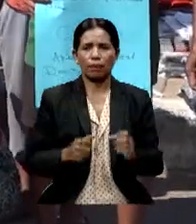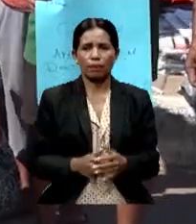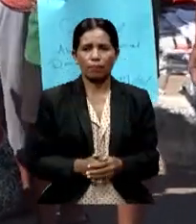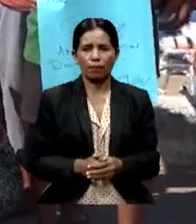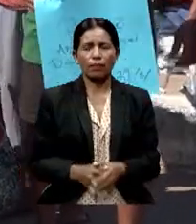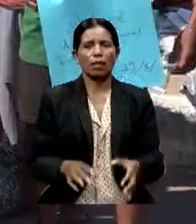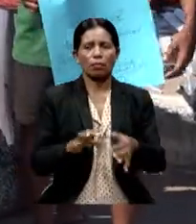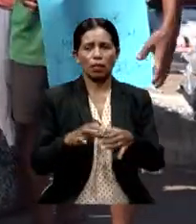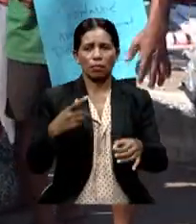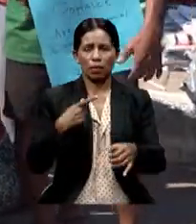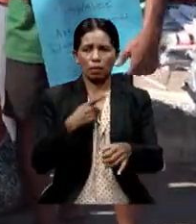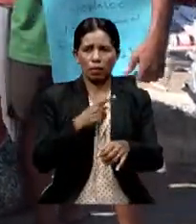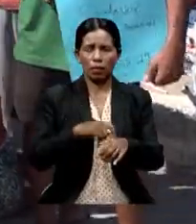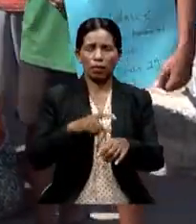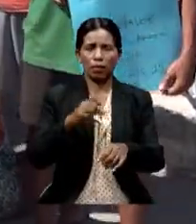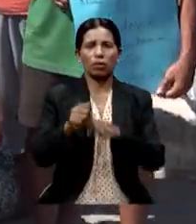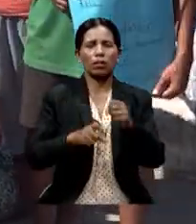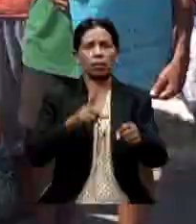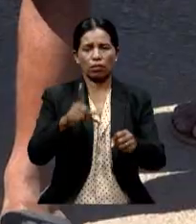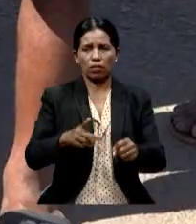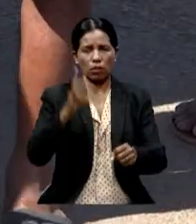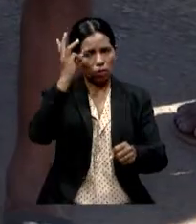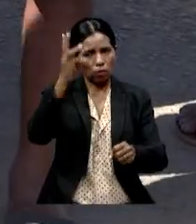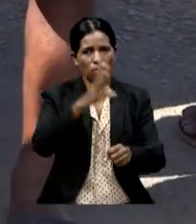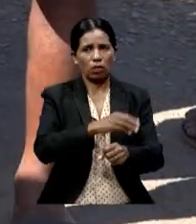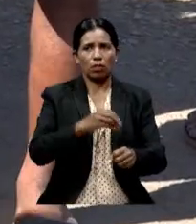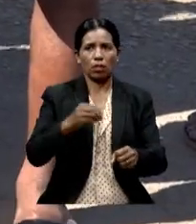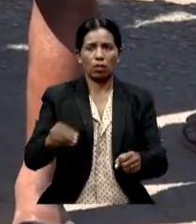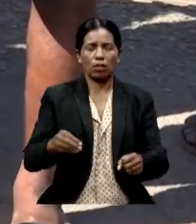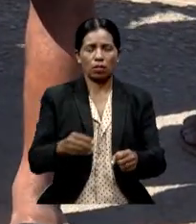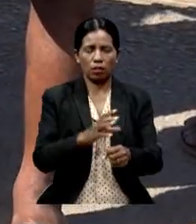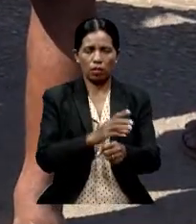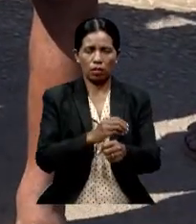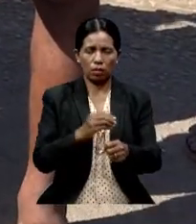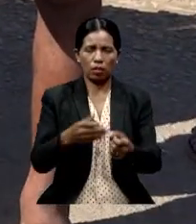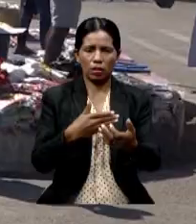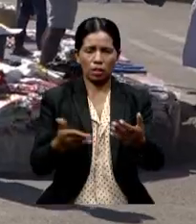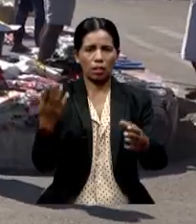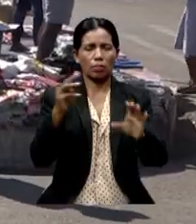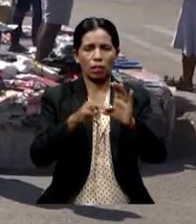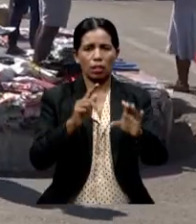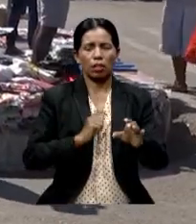membro do Parlamento Nacional, Sociedade Civil MOS preocupa com a condição na facilidade e o mercado talvez no